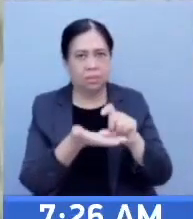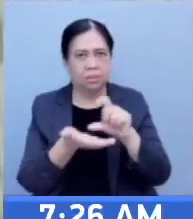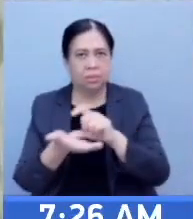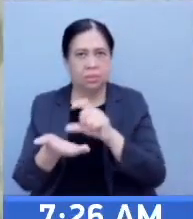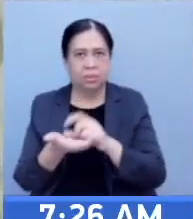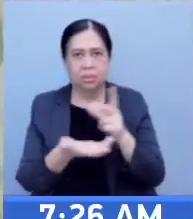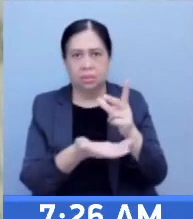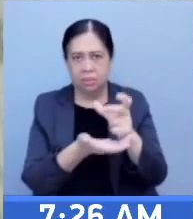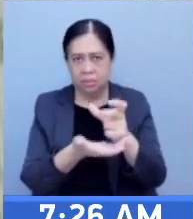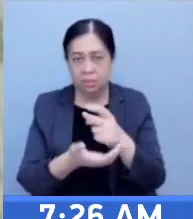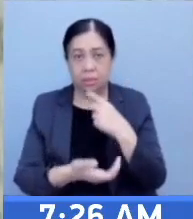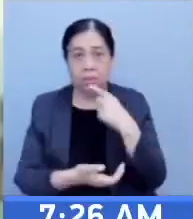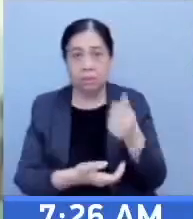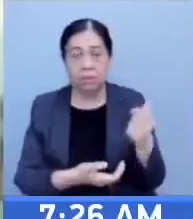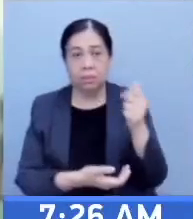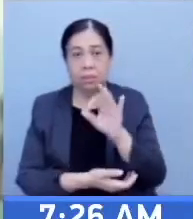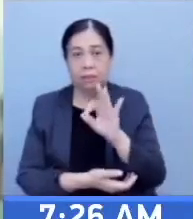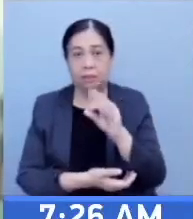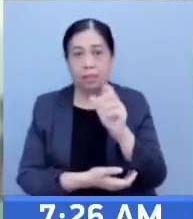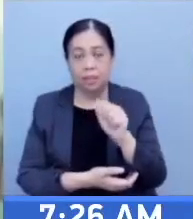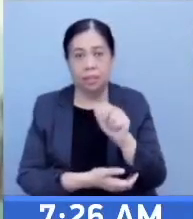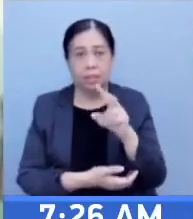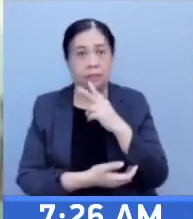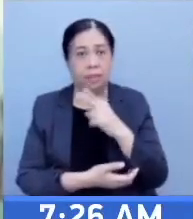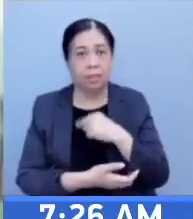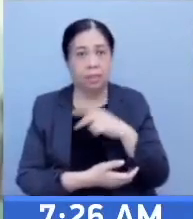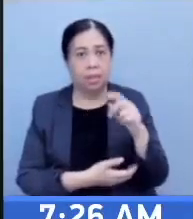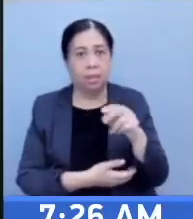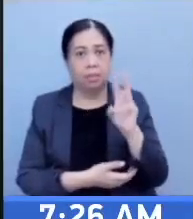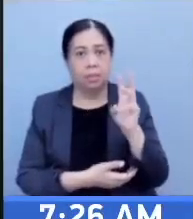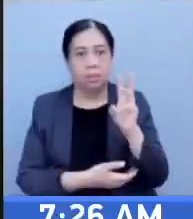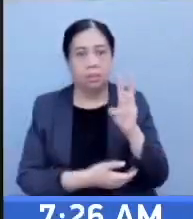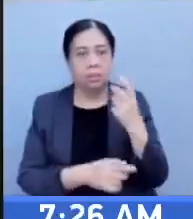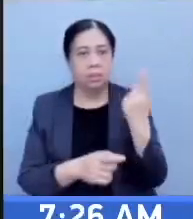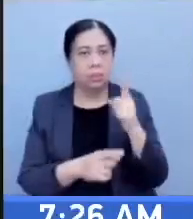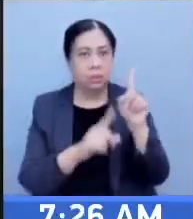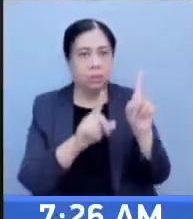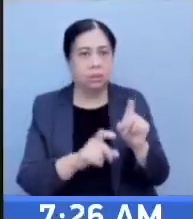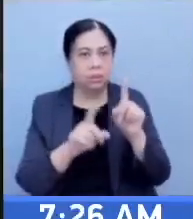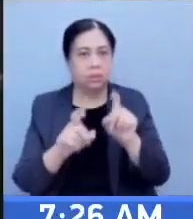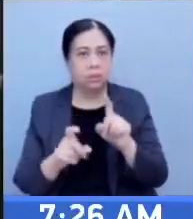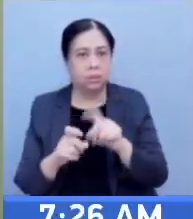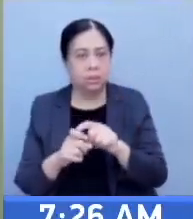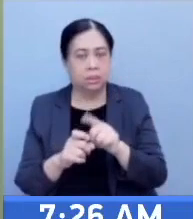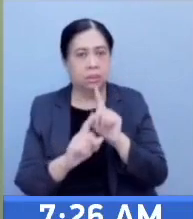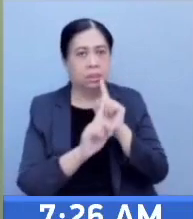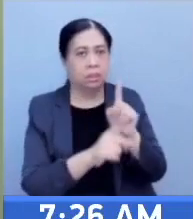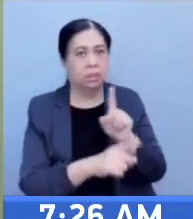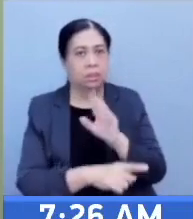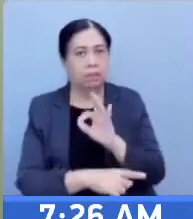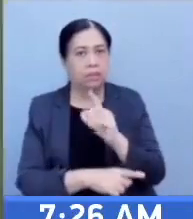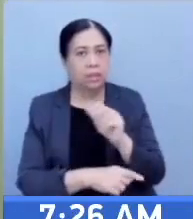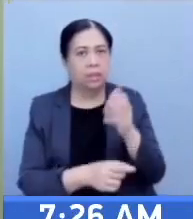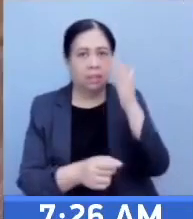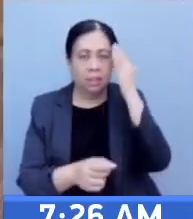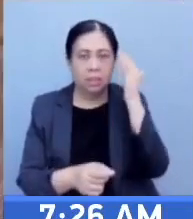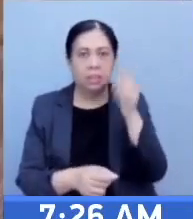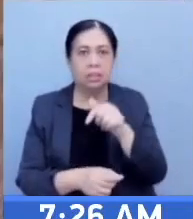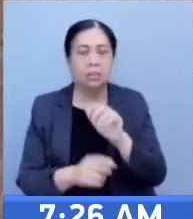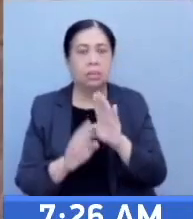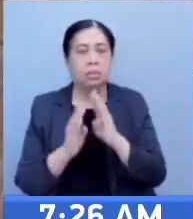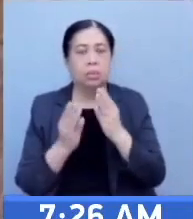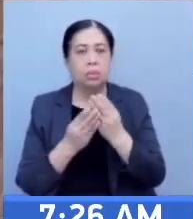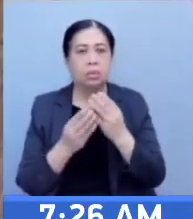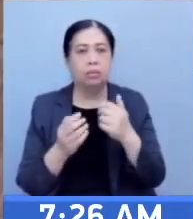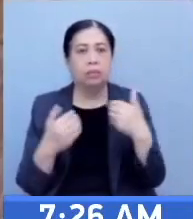mismo sa FDA, sa Vietnam, 60 baboy lang ang tinest. Sagot ng FDA, request ito ng Bureau of Animal Industry. Question